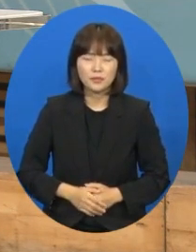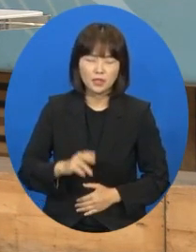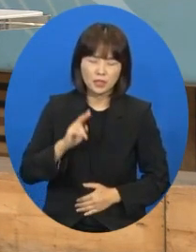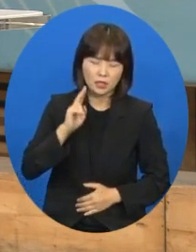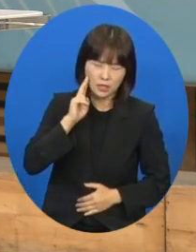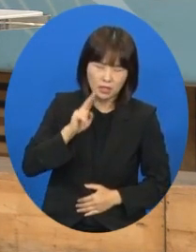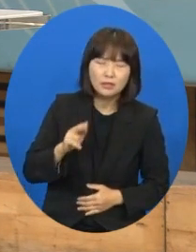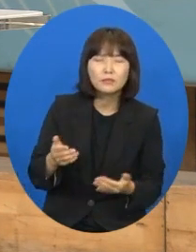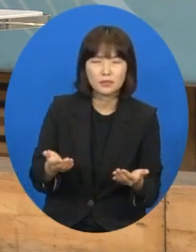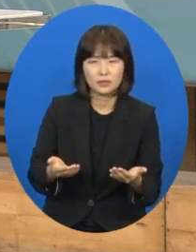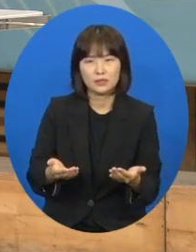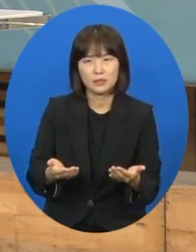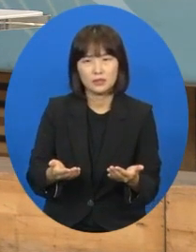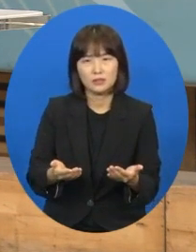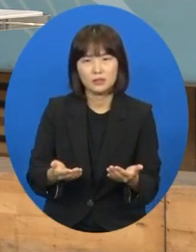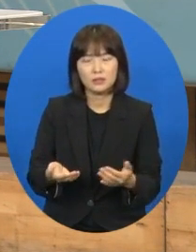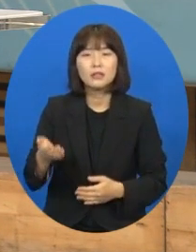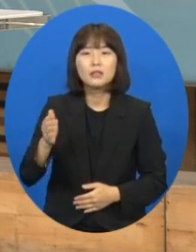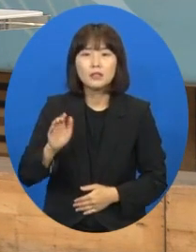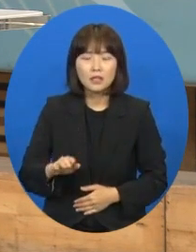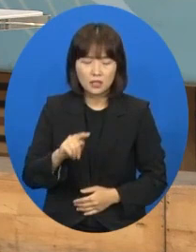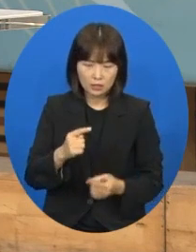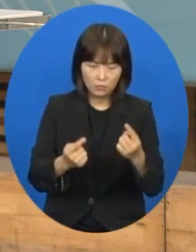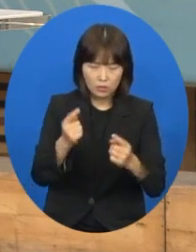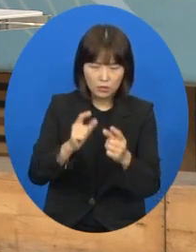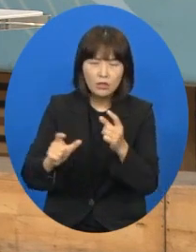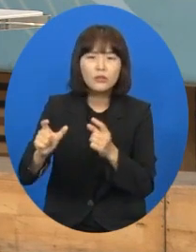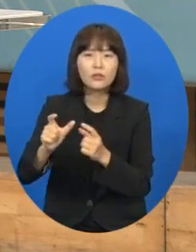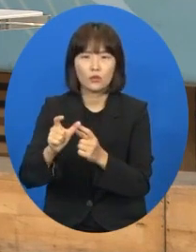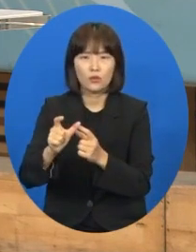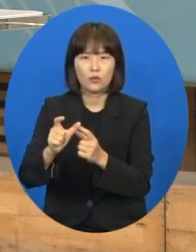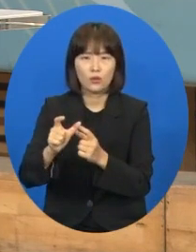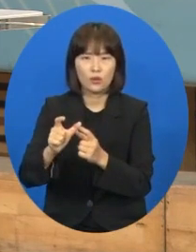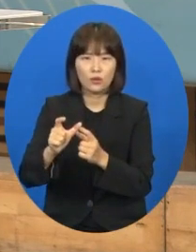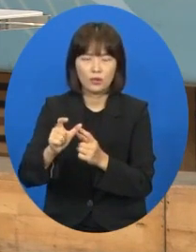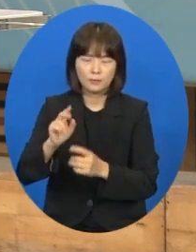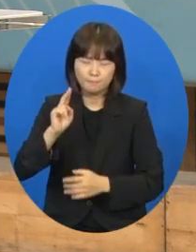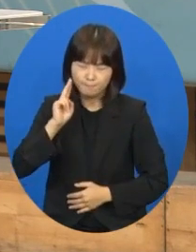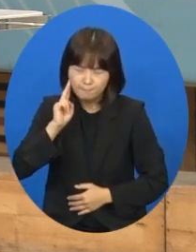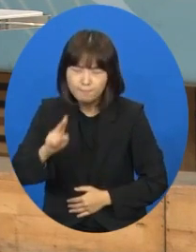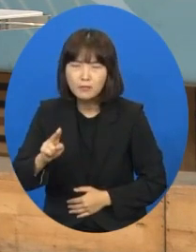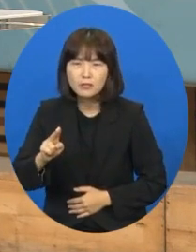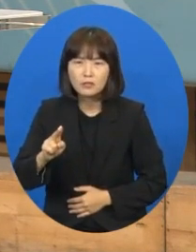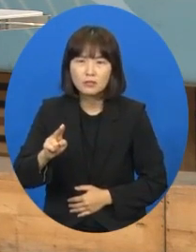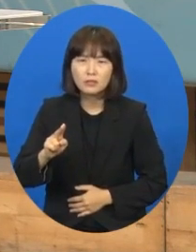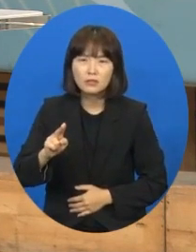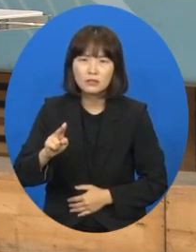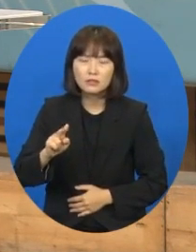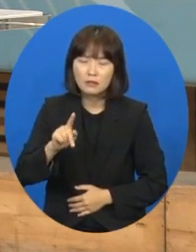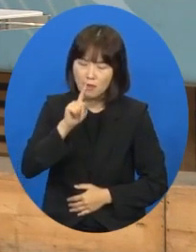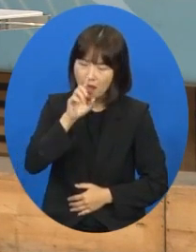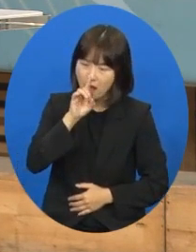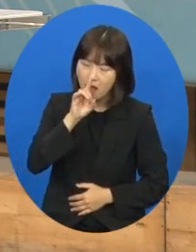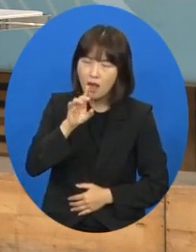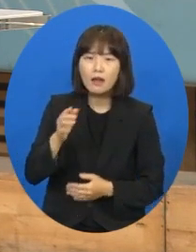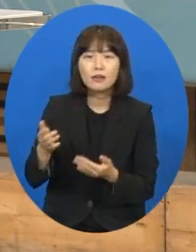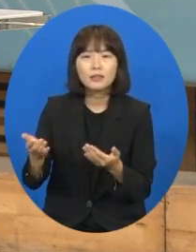일이기도 합니까? 그런데 그보다도 훨씬 더 끔찍하고 또 말도 안 되는